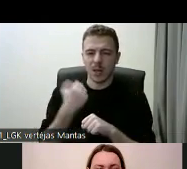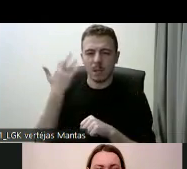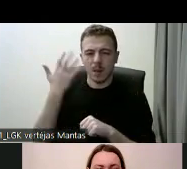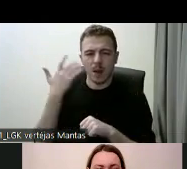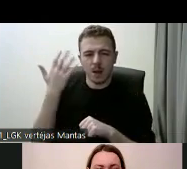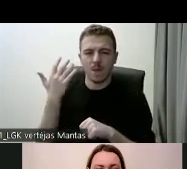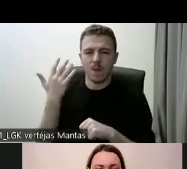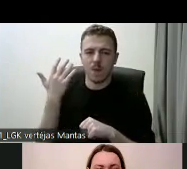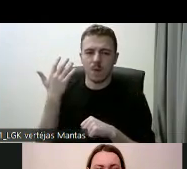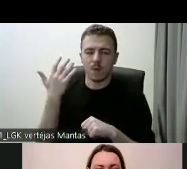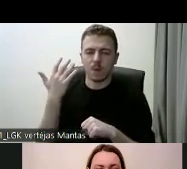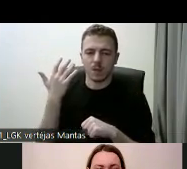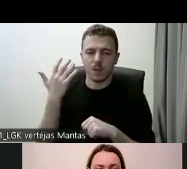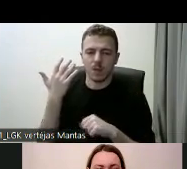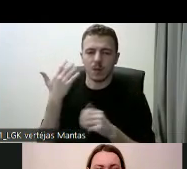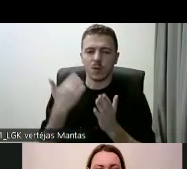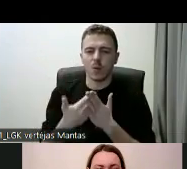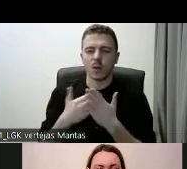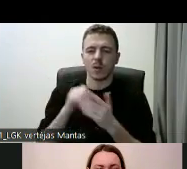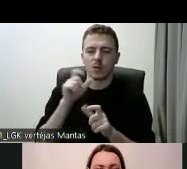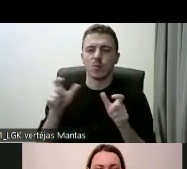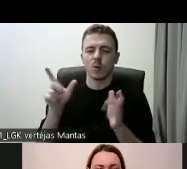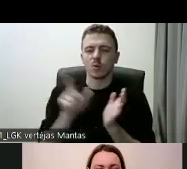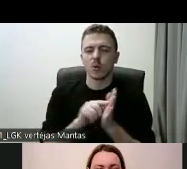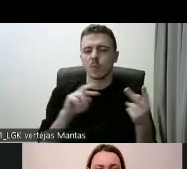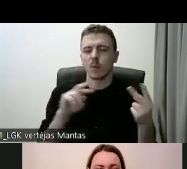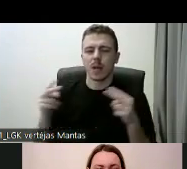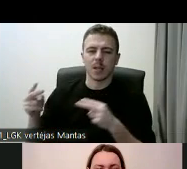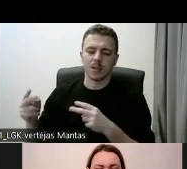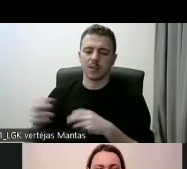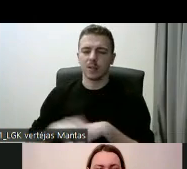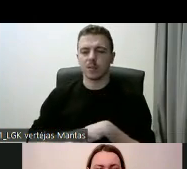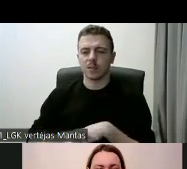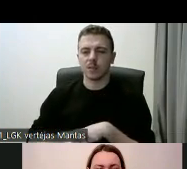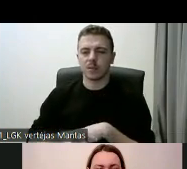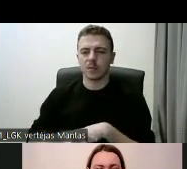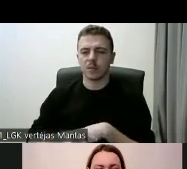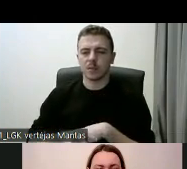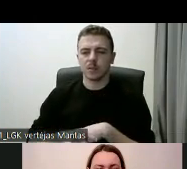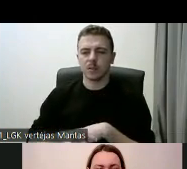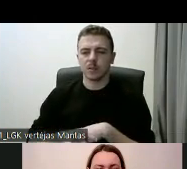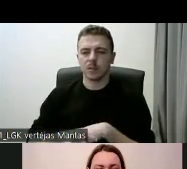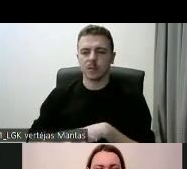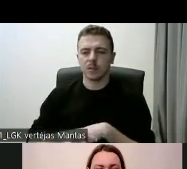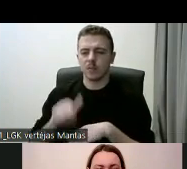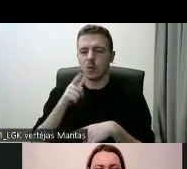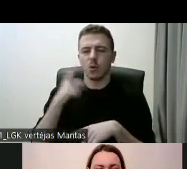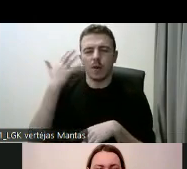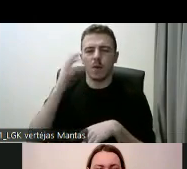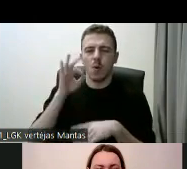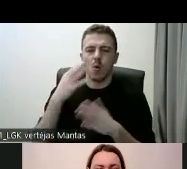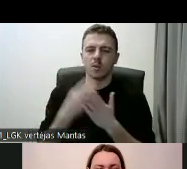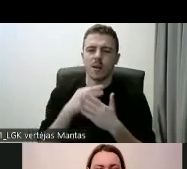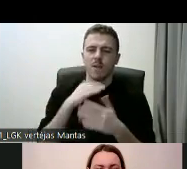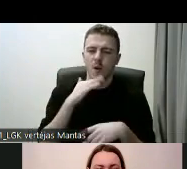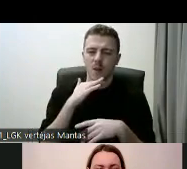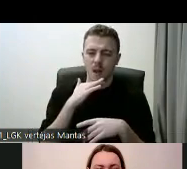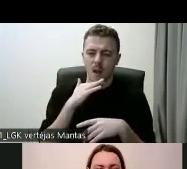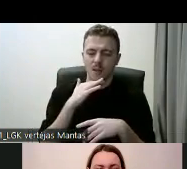pagalvoti, kodėl žmonės turėtų keistis. Jeigu galvojate tik apie savo klasę